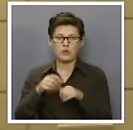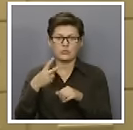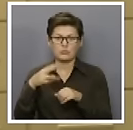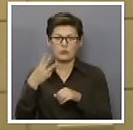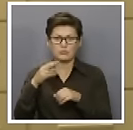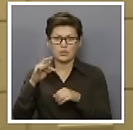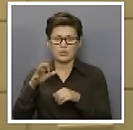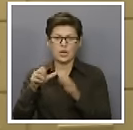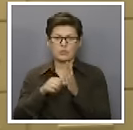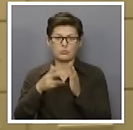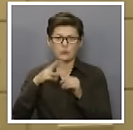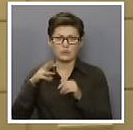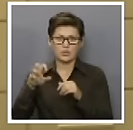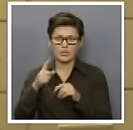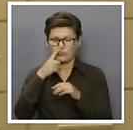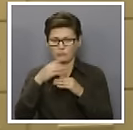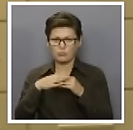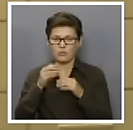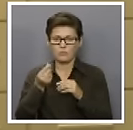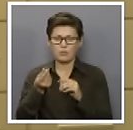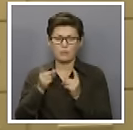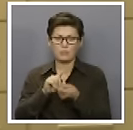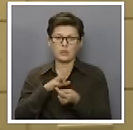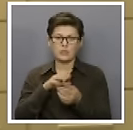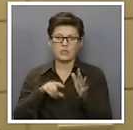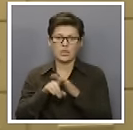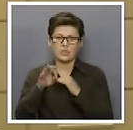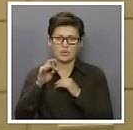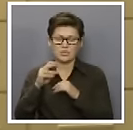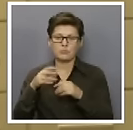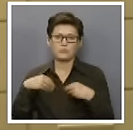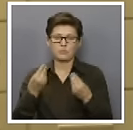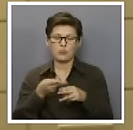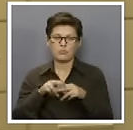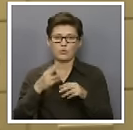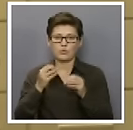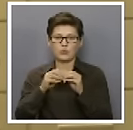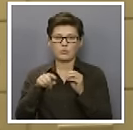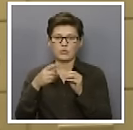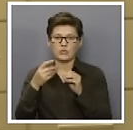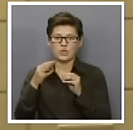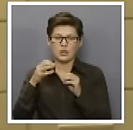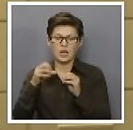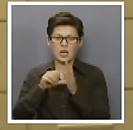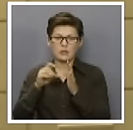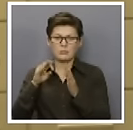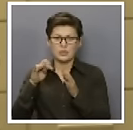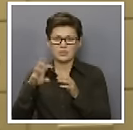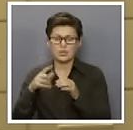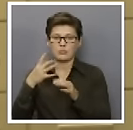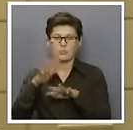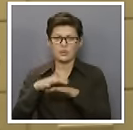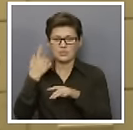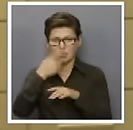23 миллиард 600 миллион теңге көлемінде бағам айырмасының алғашқы траншы беріледі. Оның 8,16 миллиард теңгесі банктің жеке